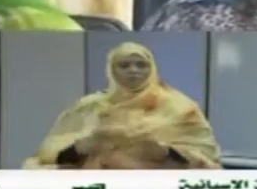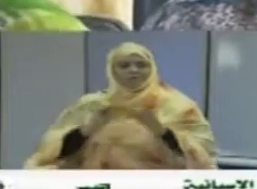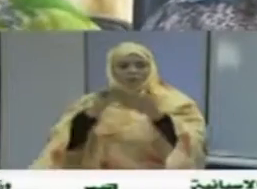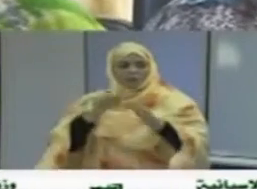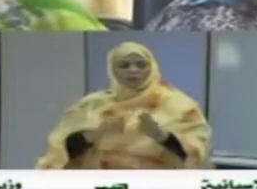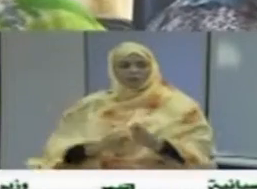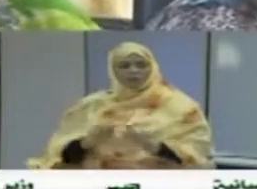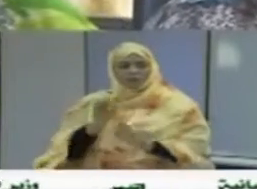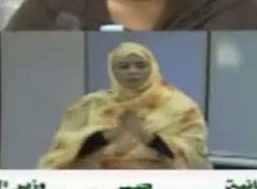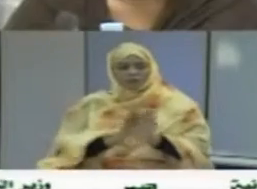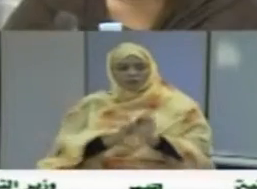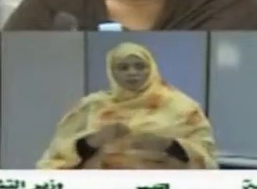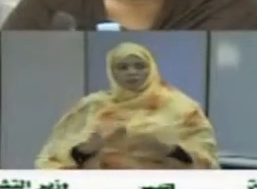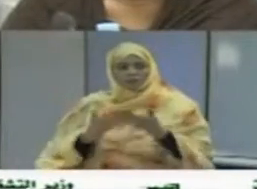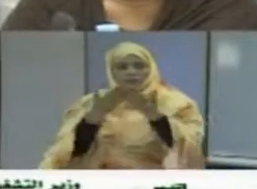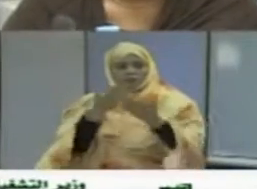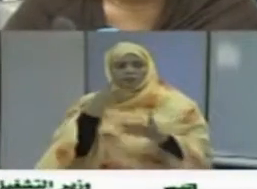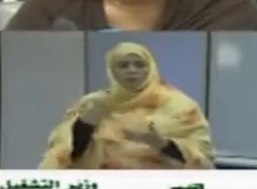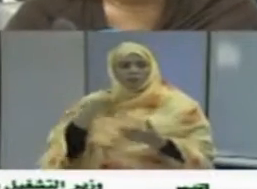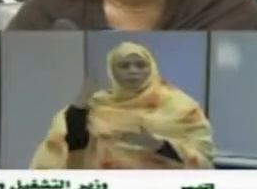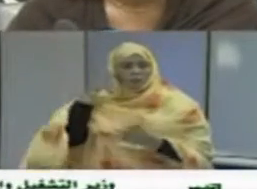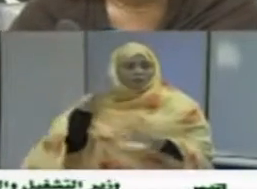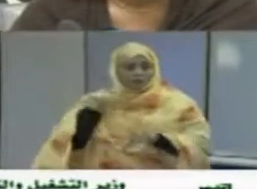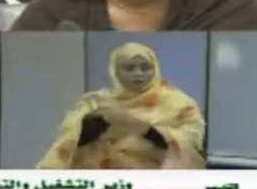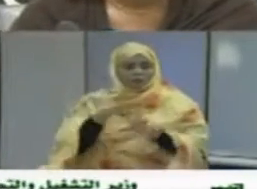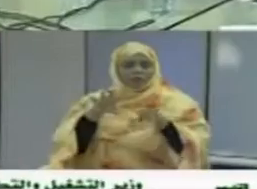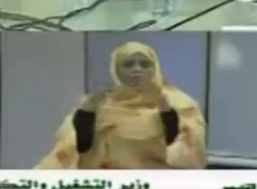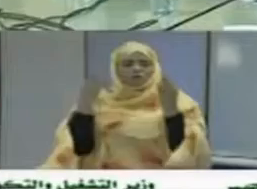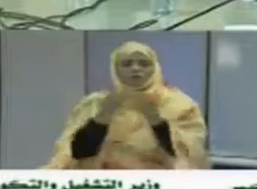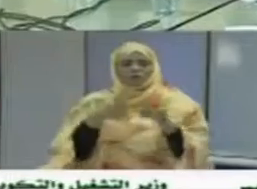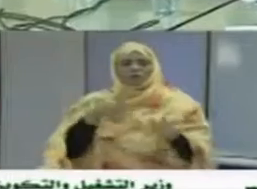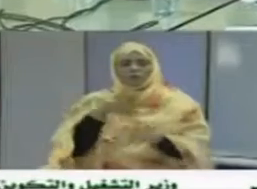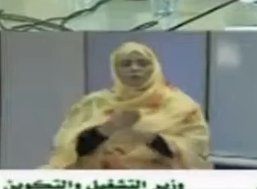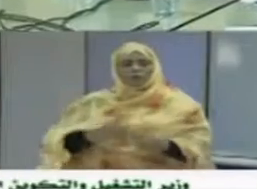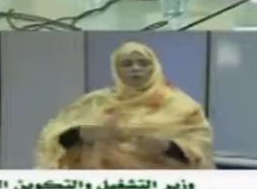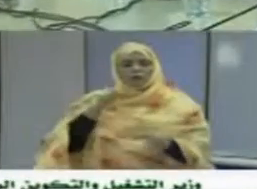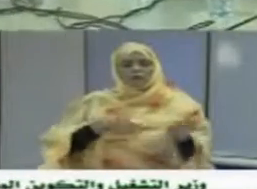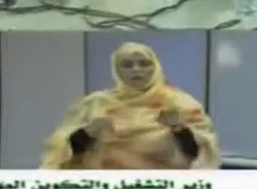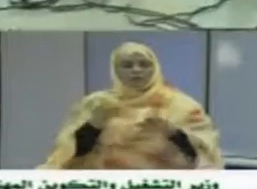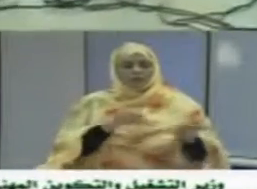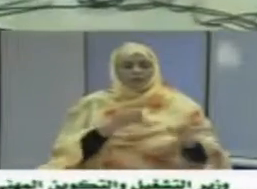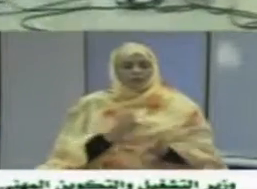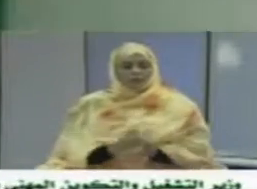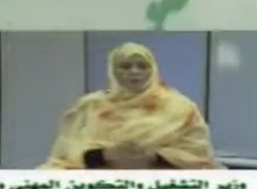والترقية النسوية دعما لقضايا المرأة وتحسين ولوجها لصنع القرار.